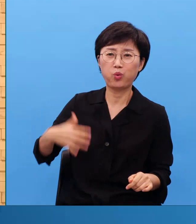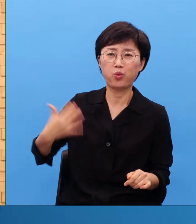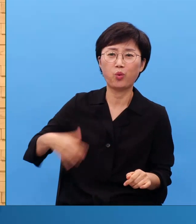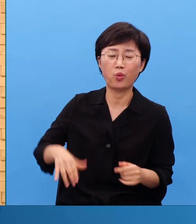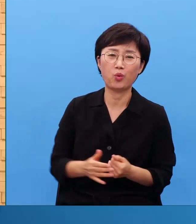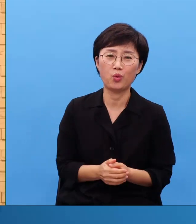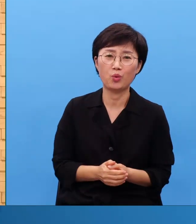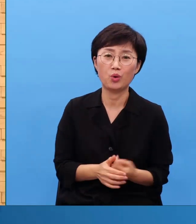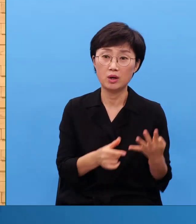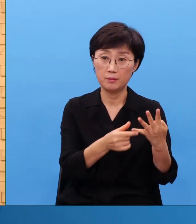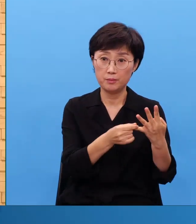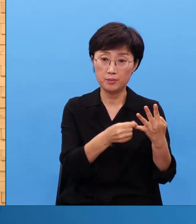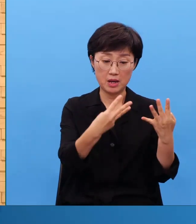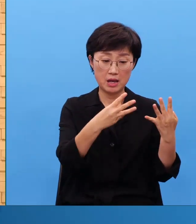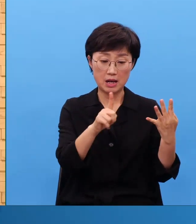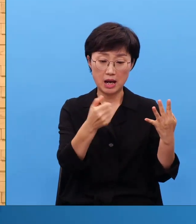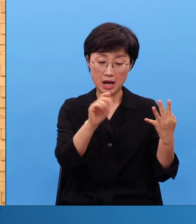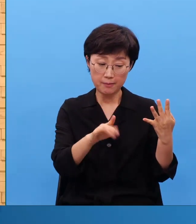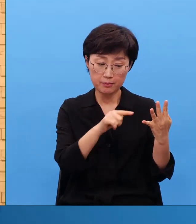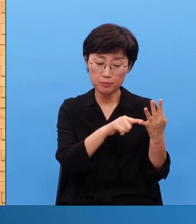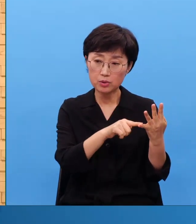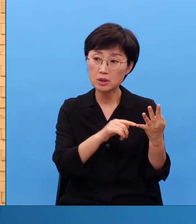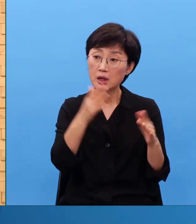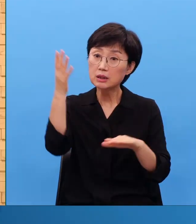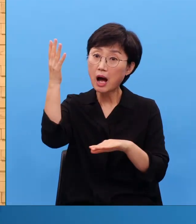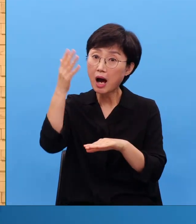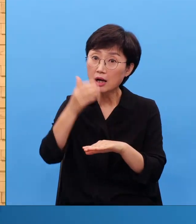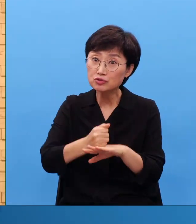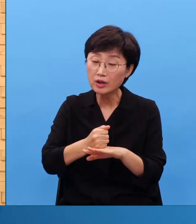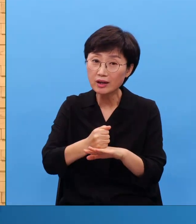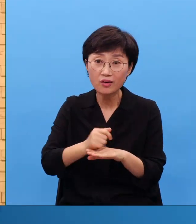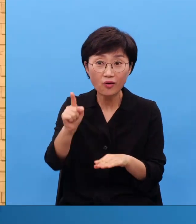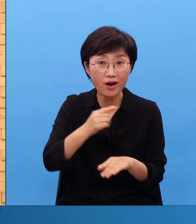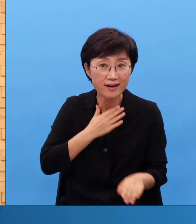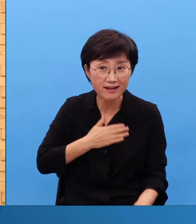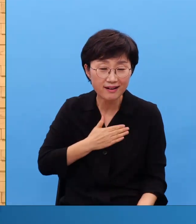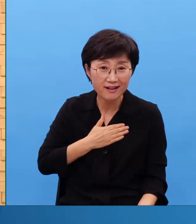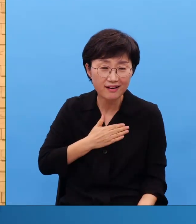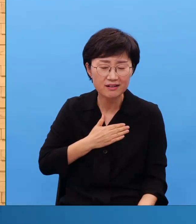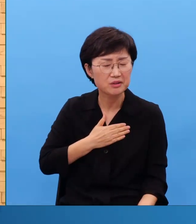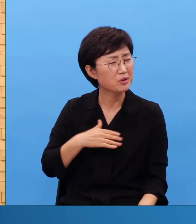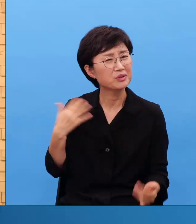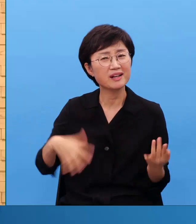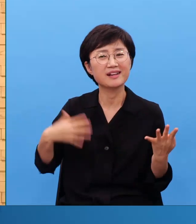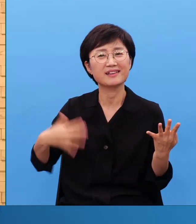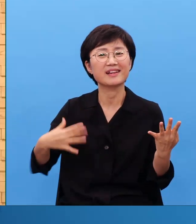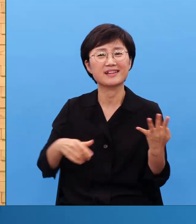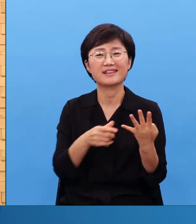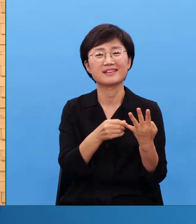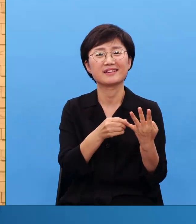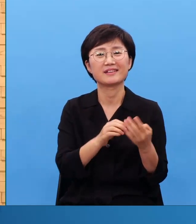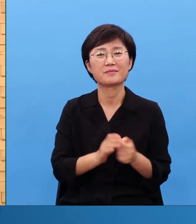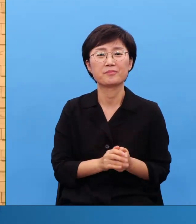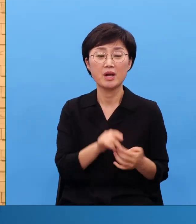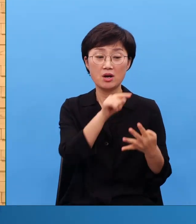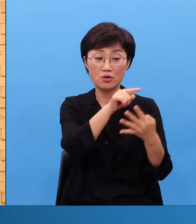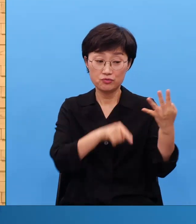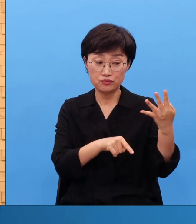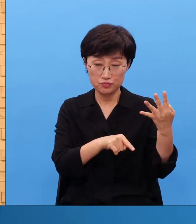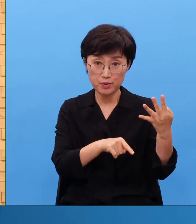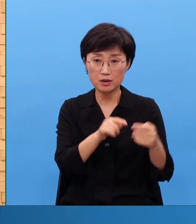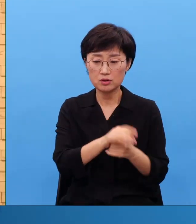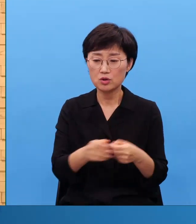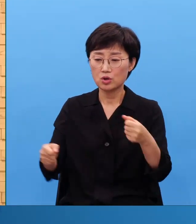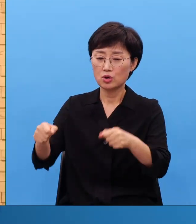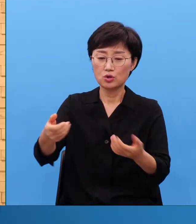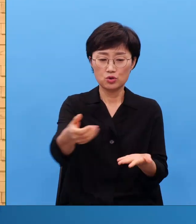나중에 라합이 어떻게 됐는지 알지 않습니까? And you already know what happened to Rahab in the future. 이게 추수절 수장절입니다.